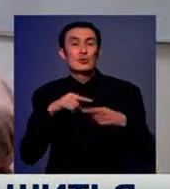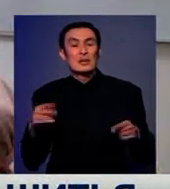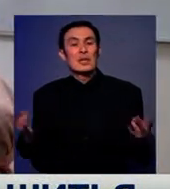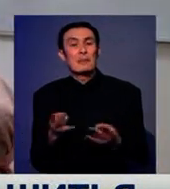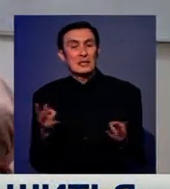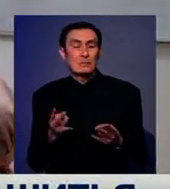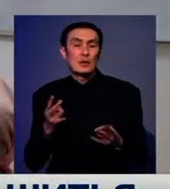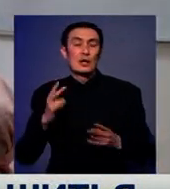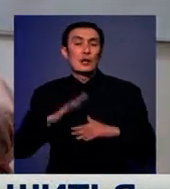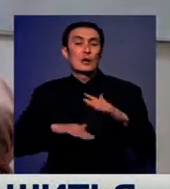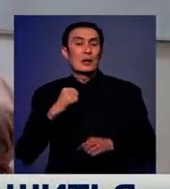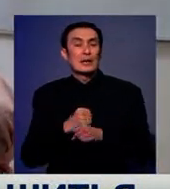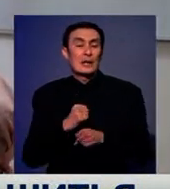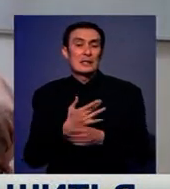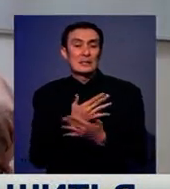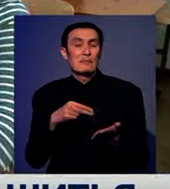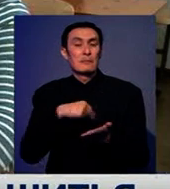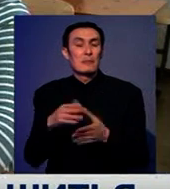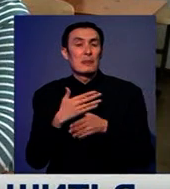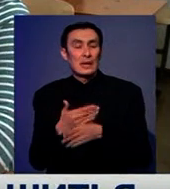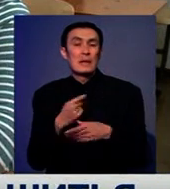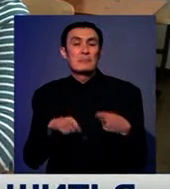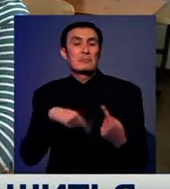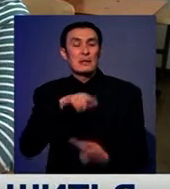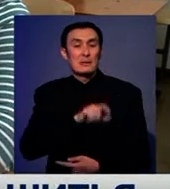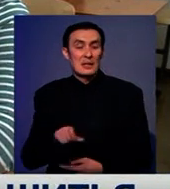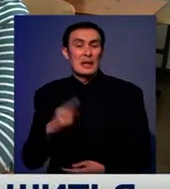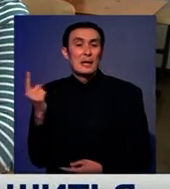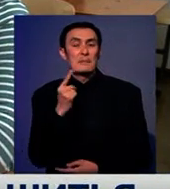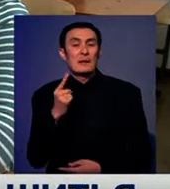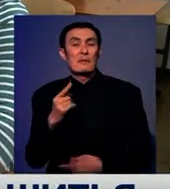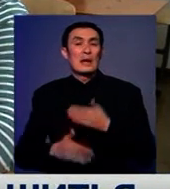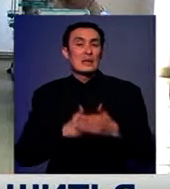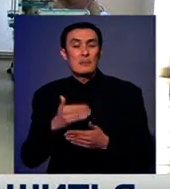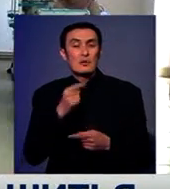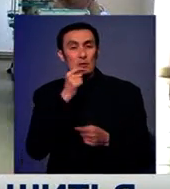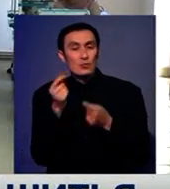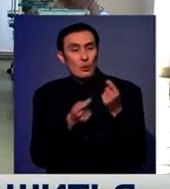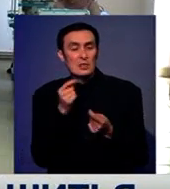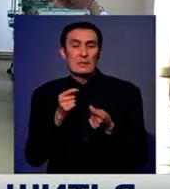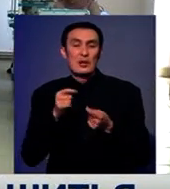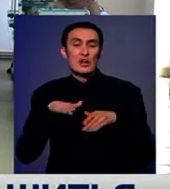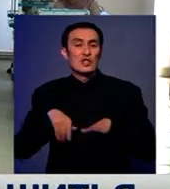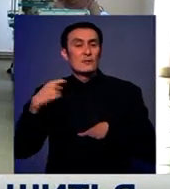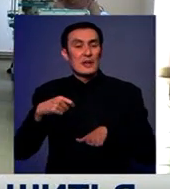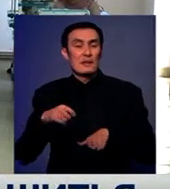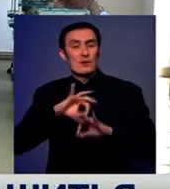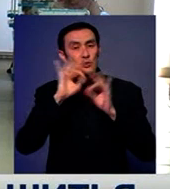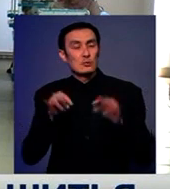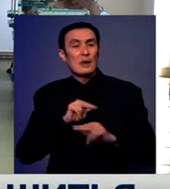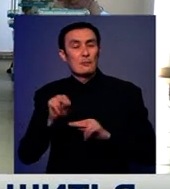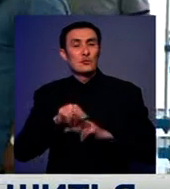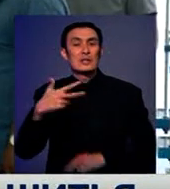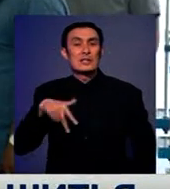другие необходимые для рукоделия средства помогли местные предприниматели. На первом этапе тонкостям швейного искусства обучат